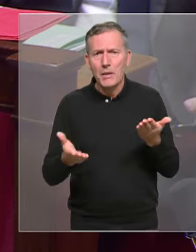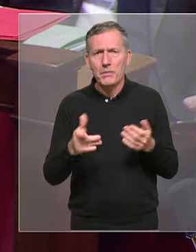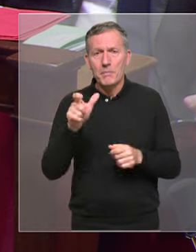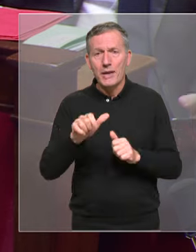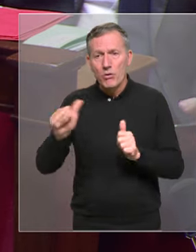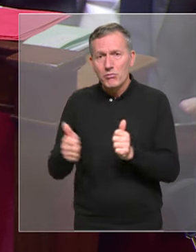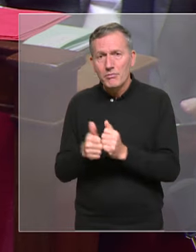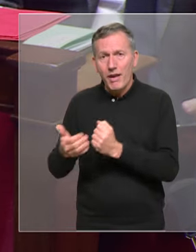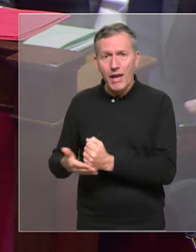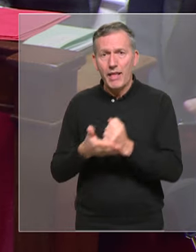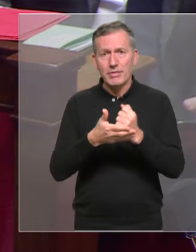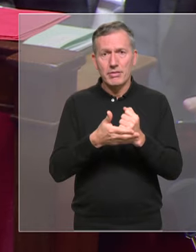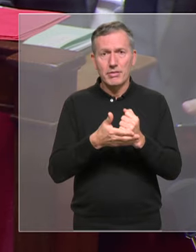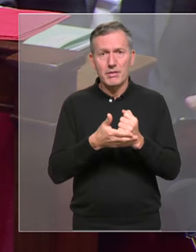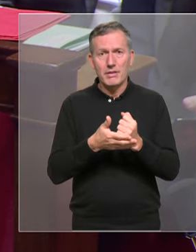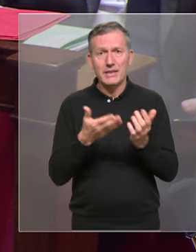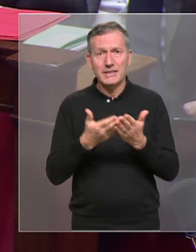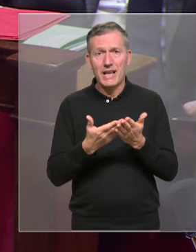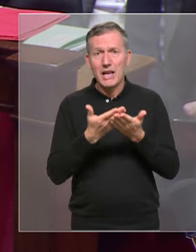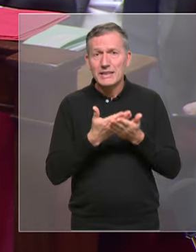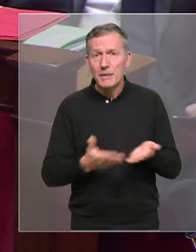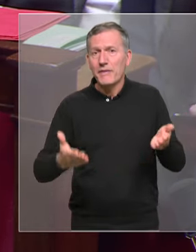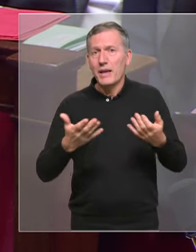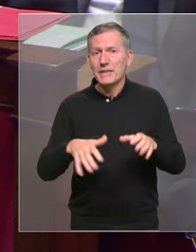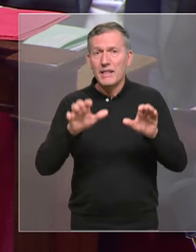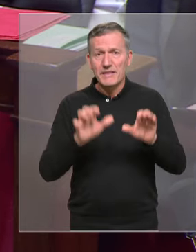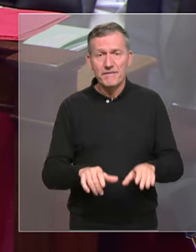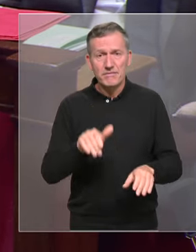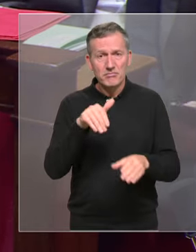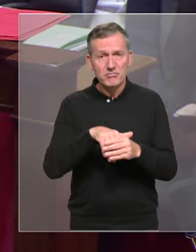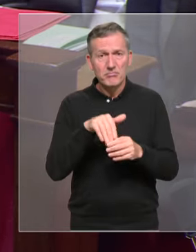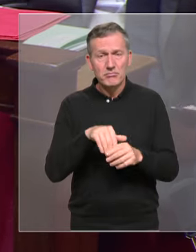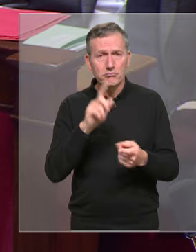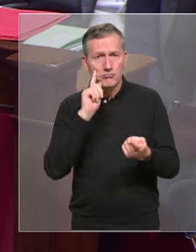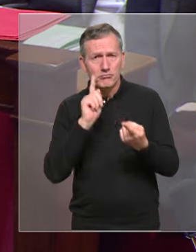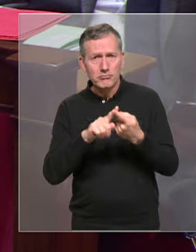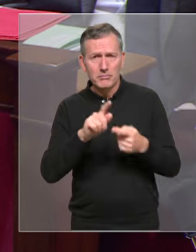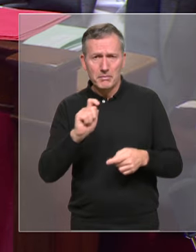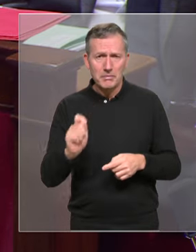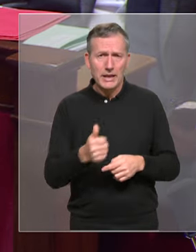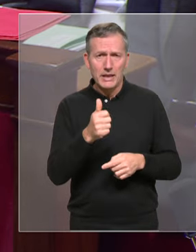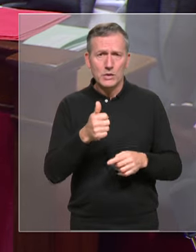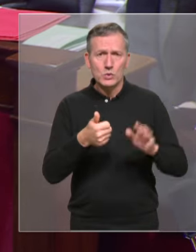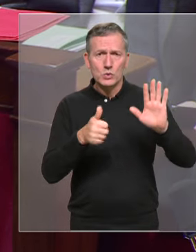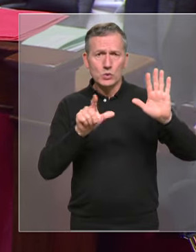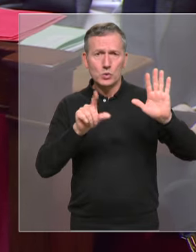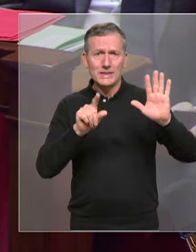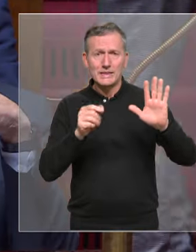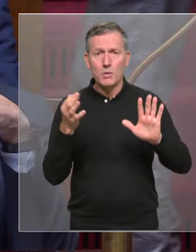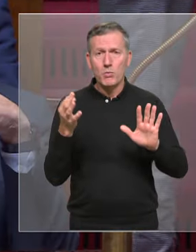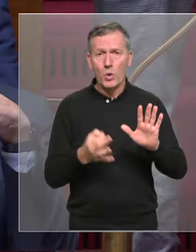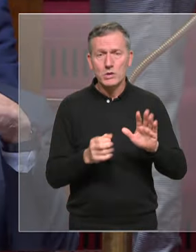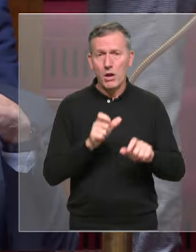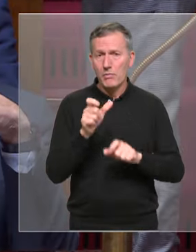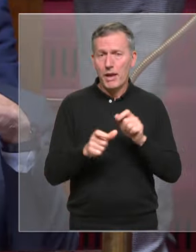aidants. La vie des aidants. Cette simplification administrative concerne près de 70%